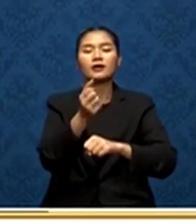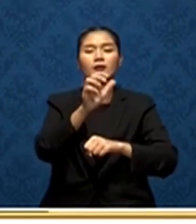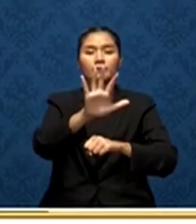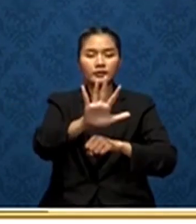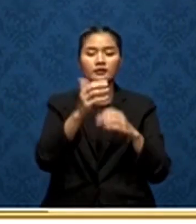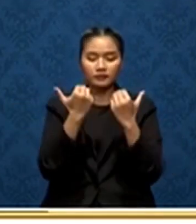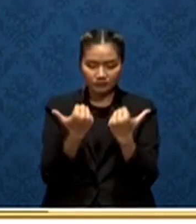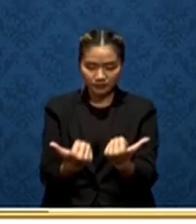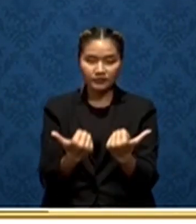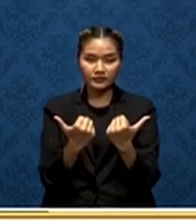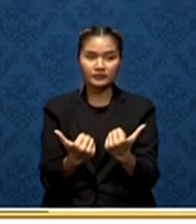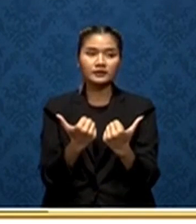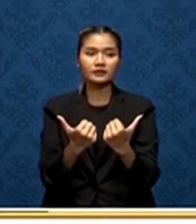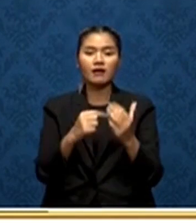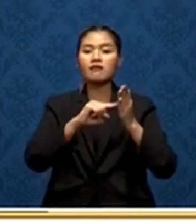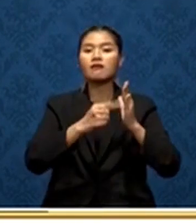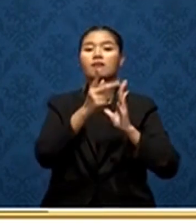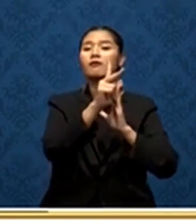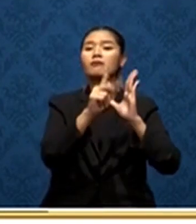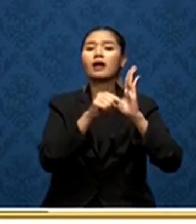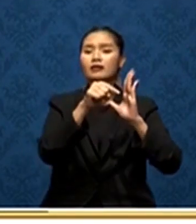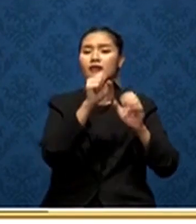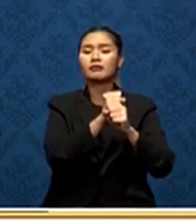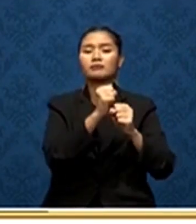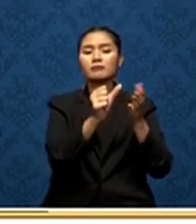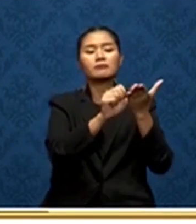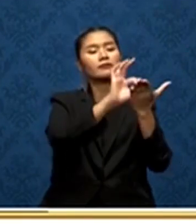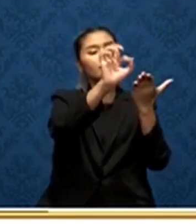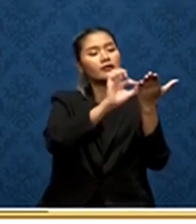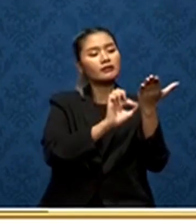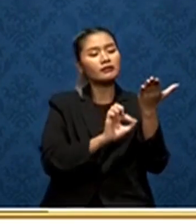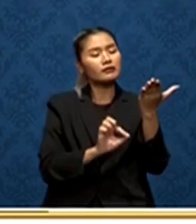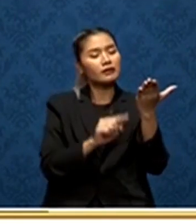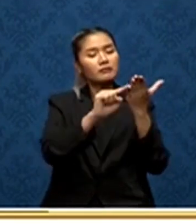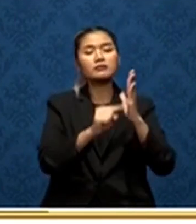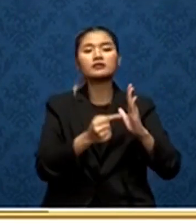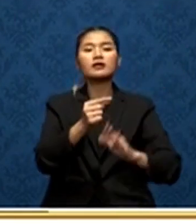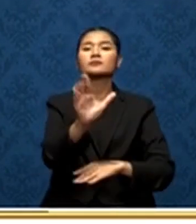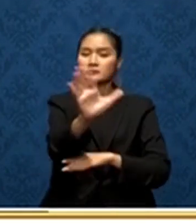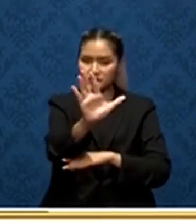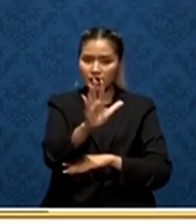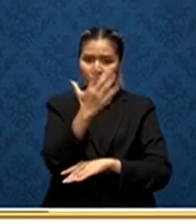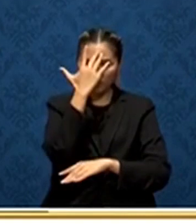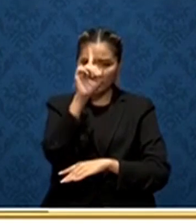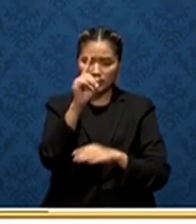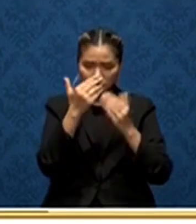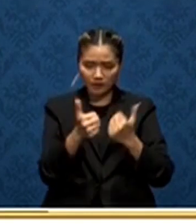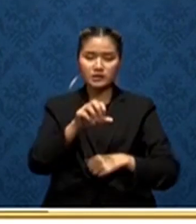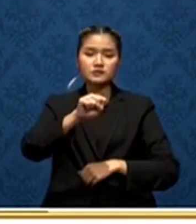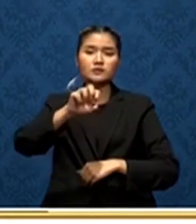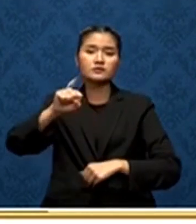ใครไปพึ่งสร้างกฎหมายที่จะเอาผู้อำนวยการสสสมาเป็นคนสรร